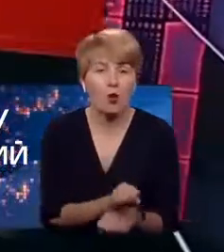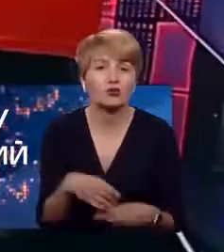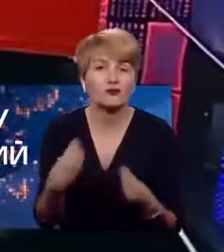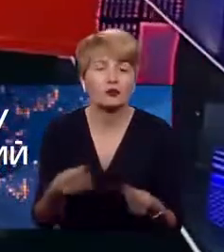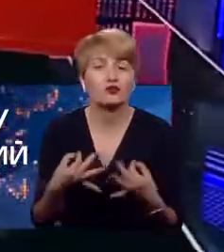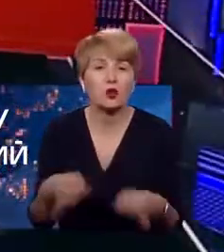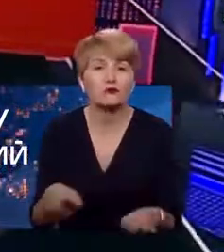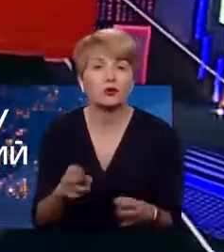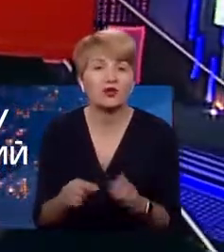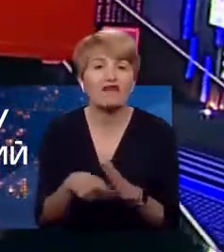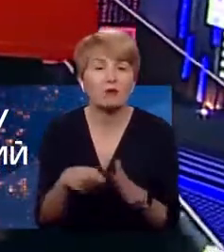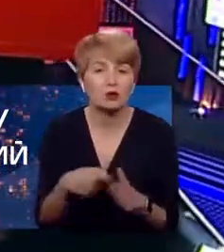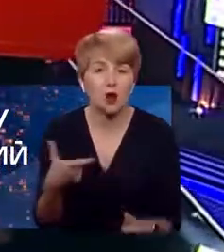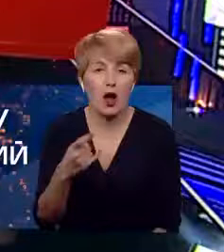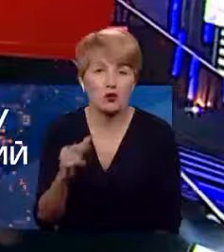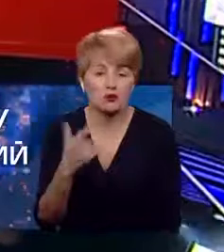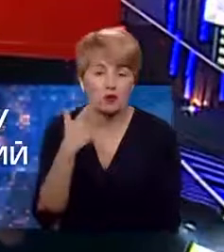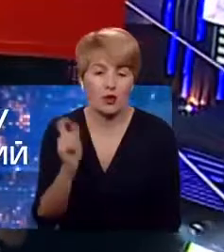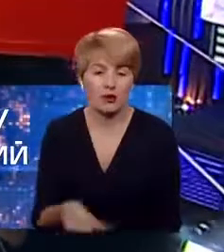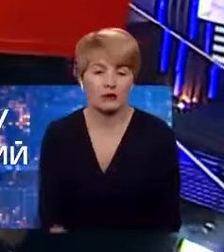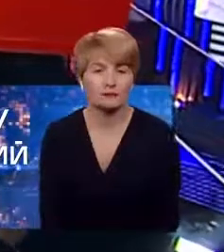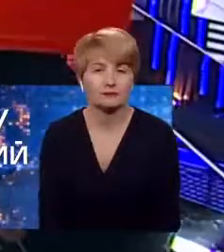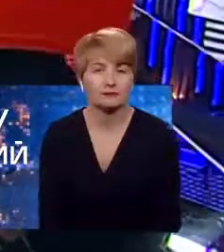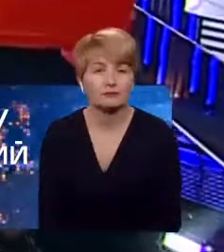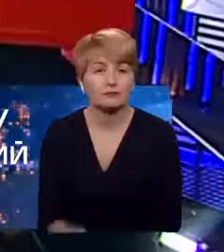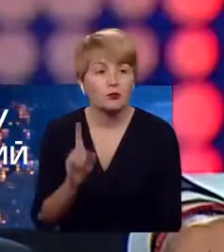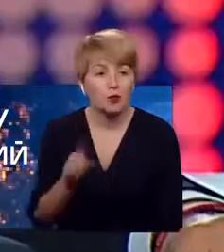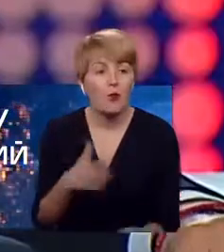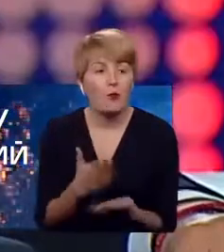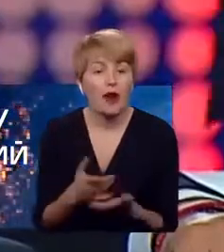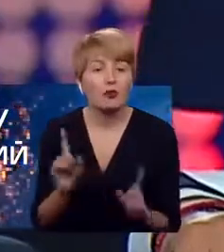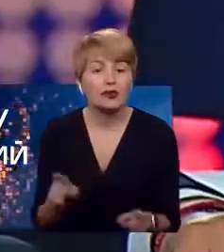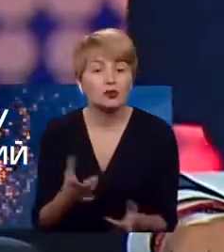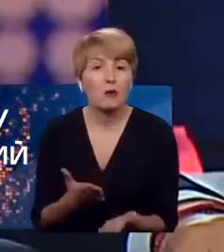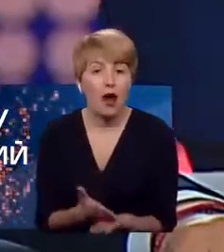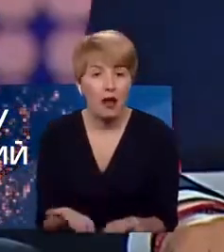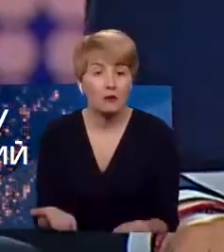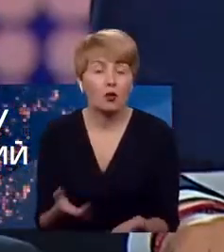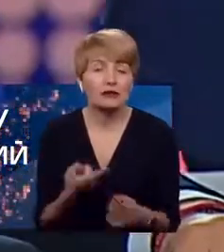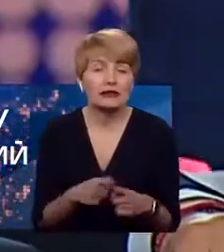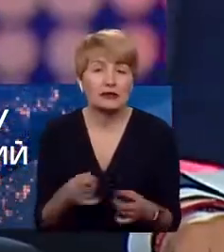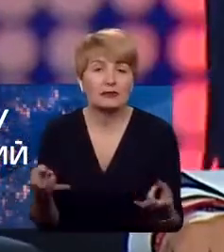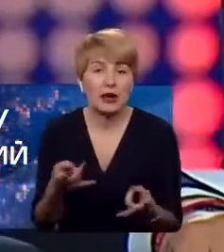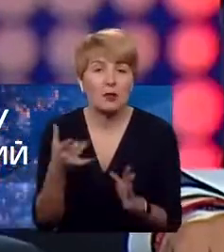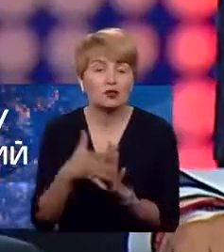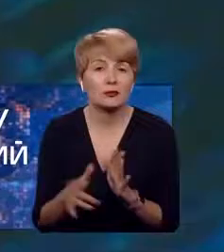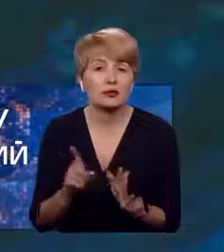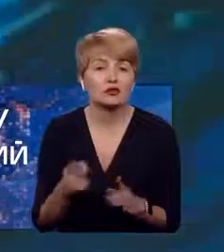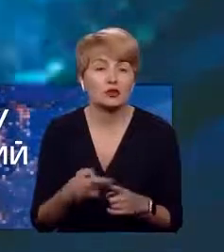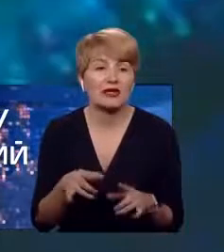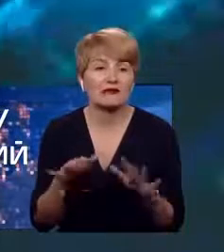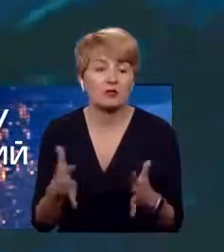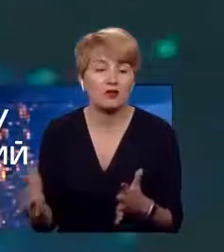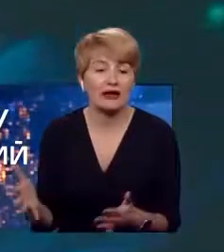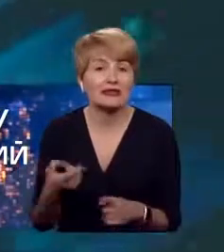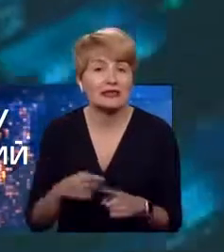дозволів на видобуток газу в Україні. Тому, ну, маємо те, що маємо, у нас є своя п'ята колона, з цим треба розуміти, що це відбувається. Тому що